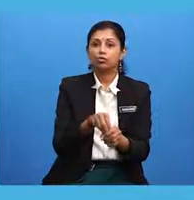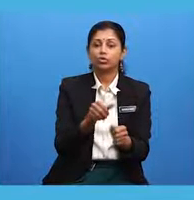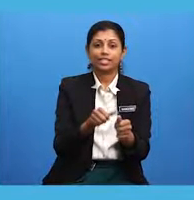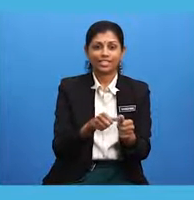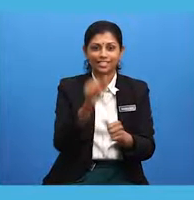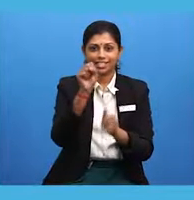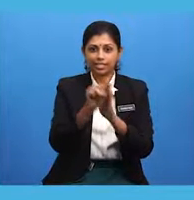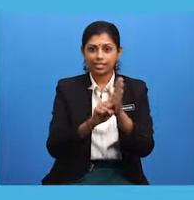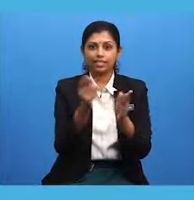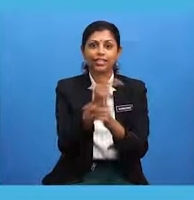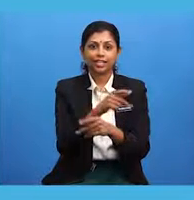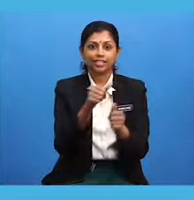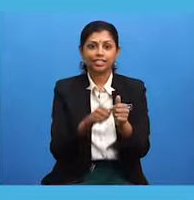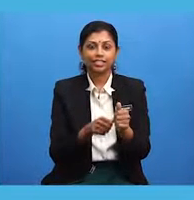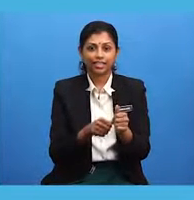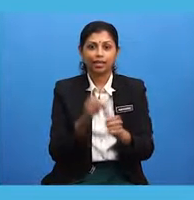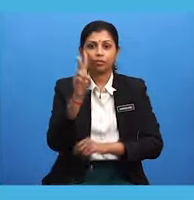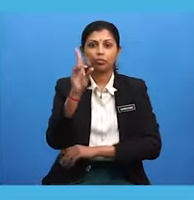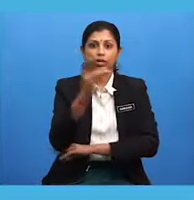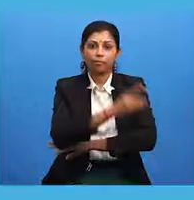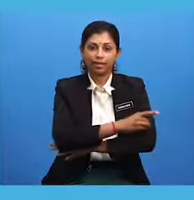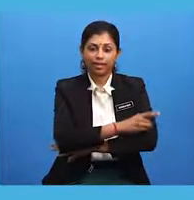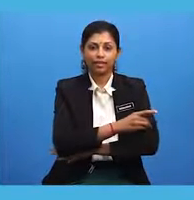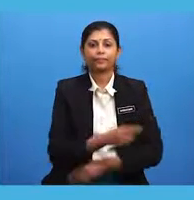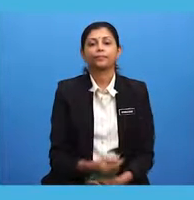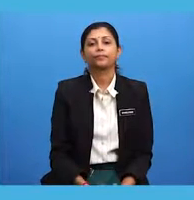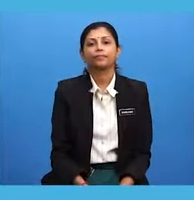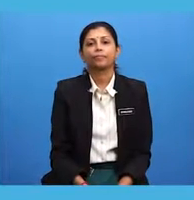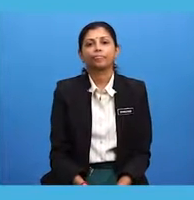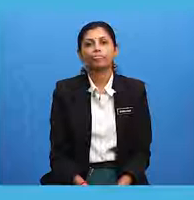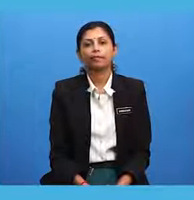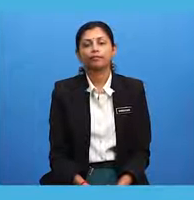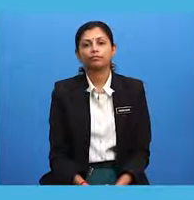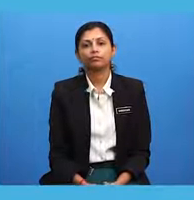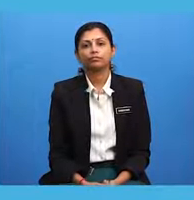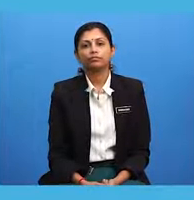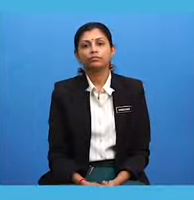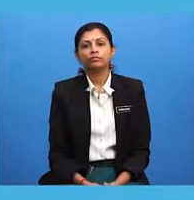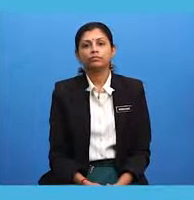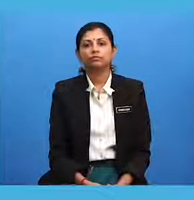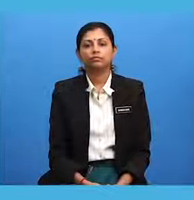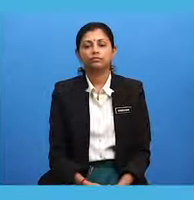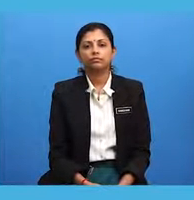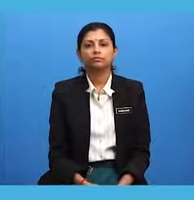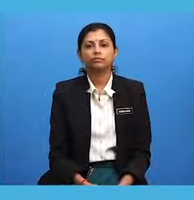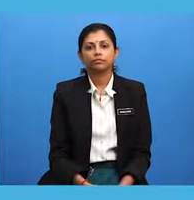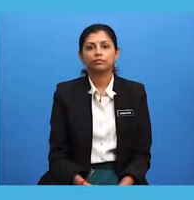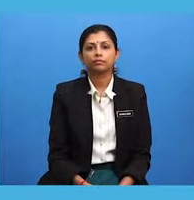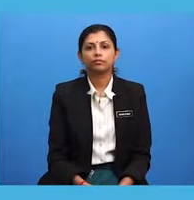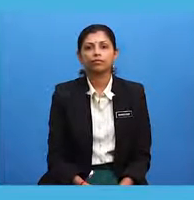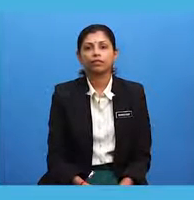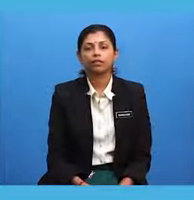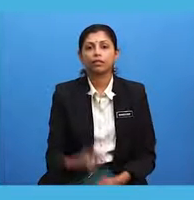pendarahan yang berlaku sekali setiap 28 hari. Manakala